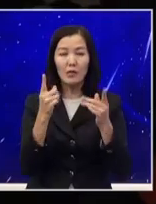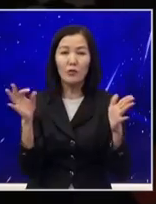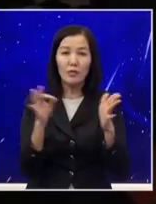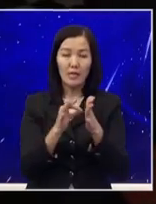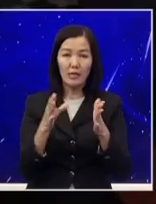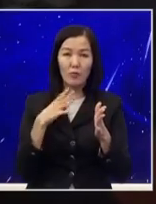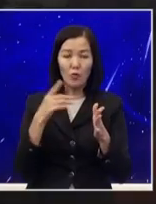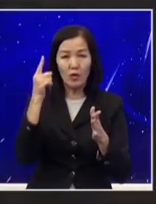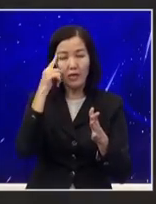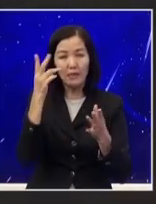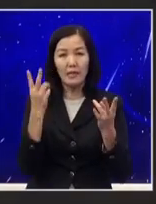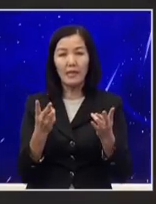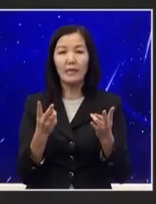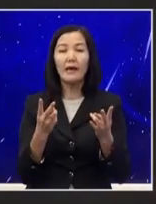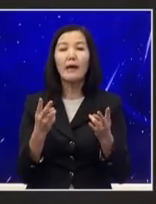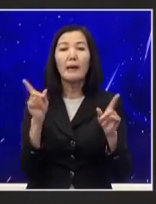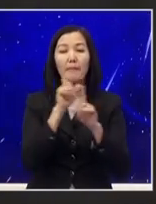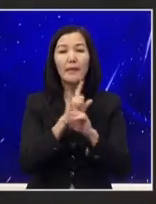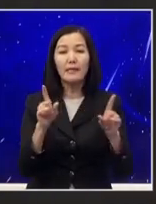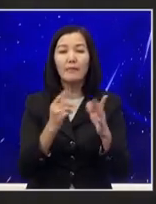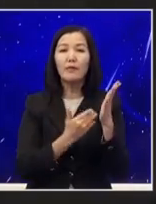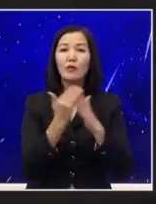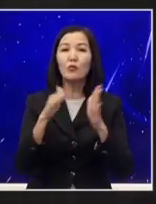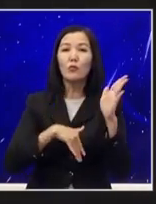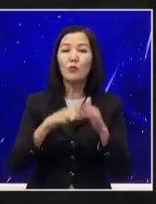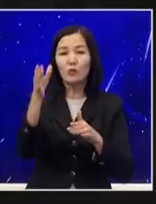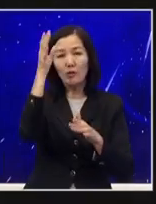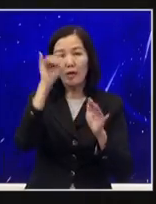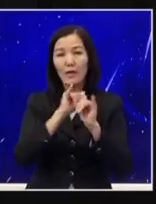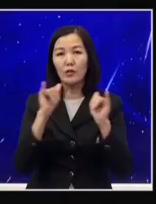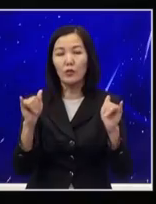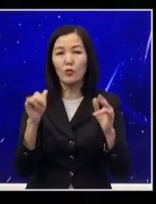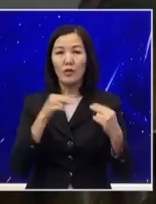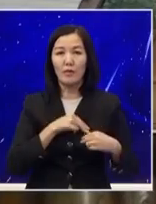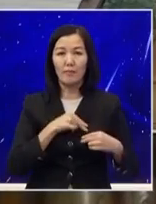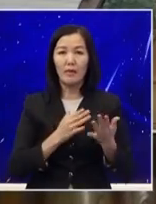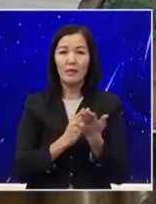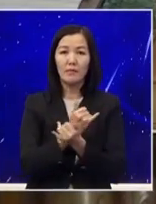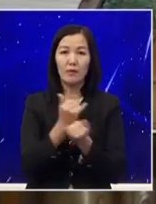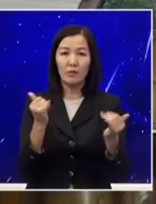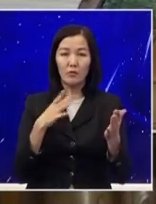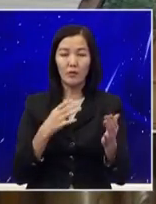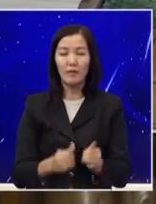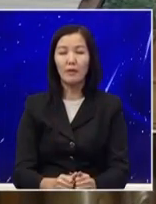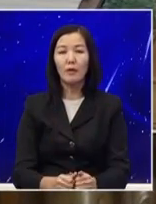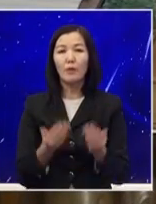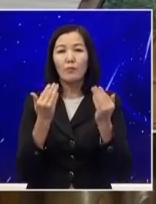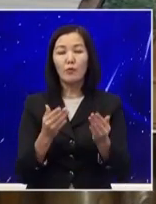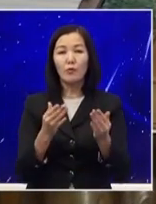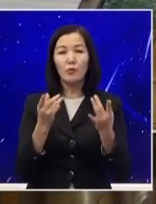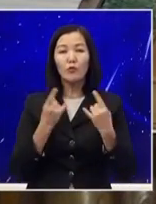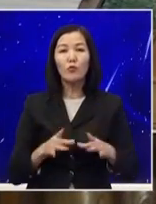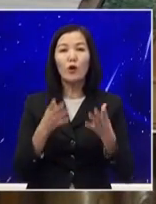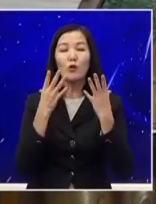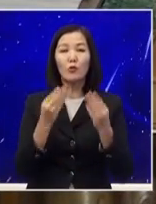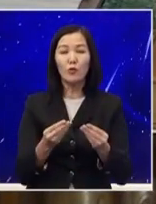санады. Ол ауыл мектептерінің деңгейін көтеруге, білім сапасын арттыруға тер төкті. Егеубектің бүгін туған күнін атап өткенде